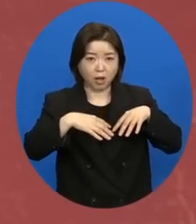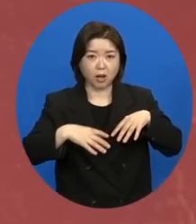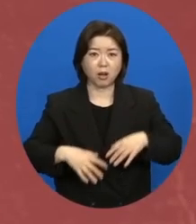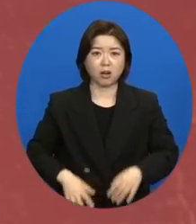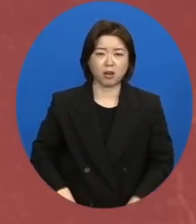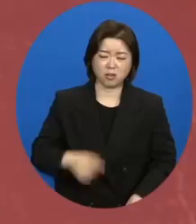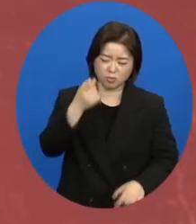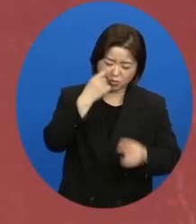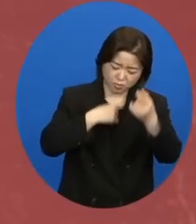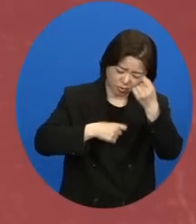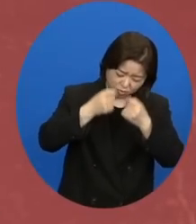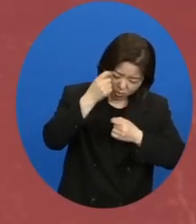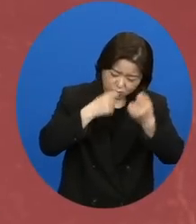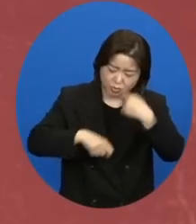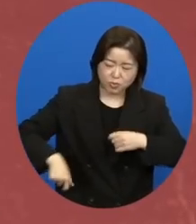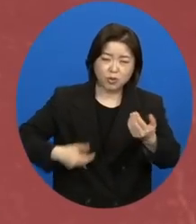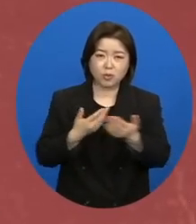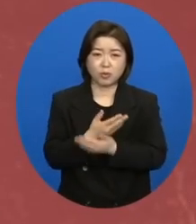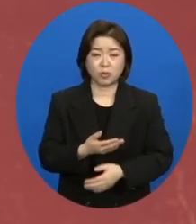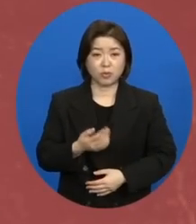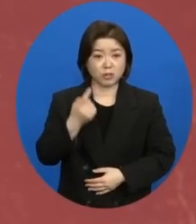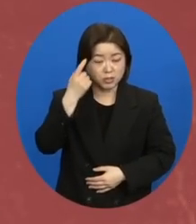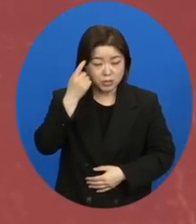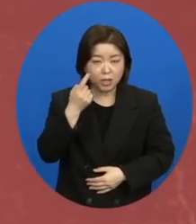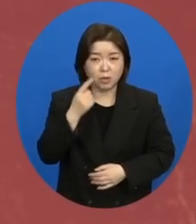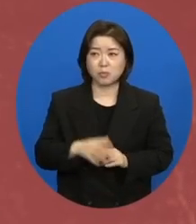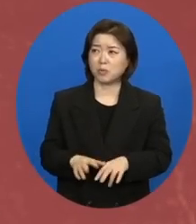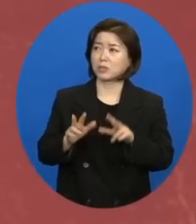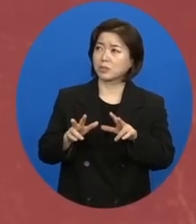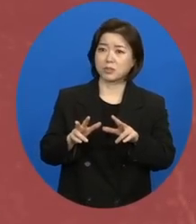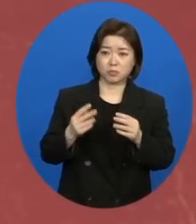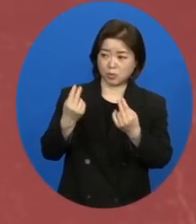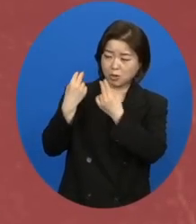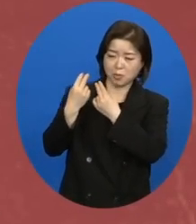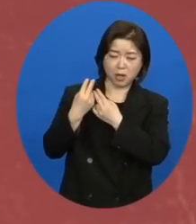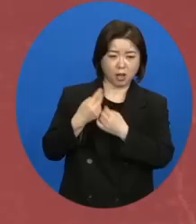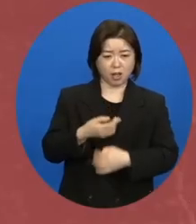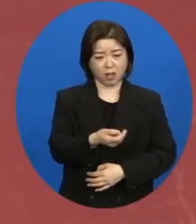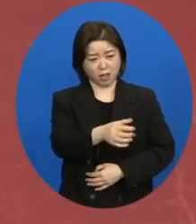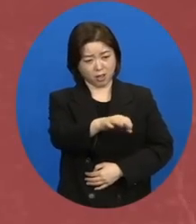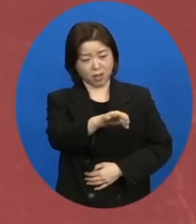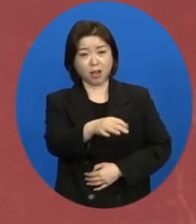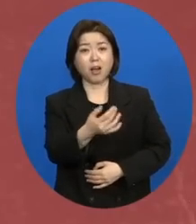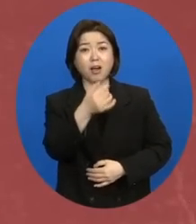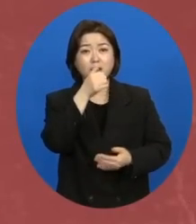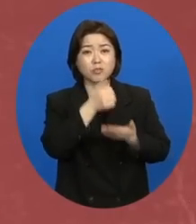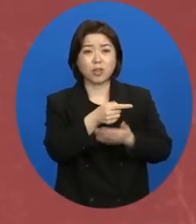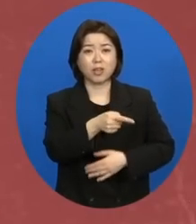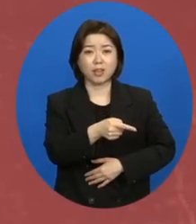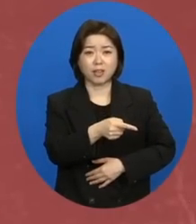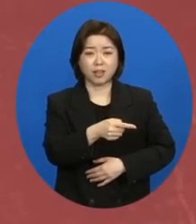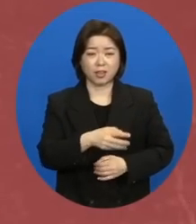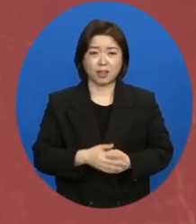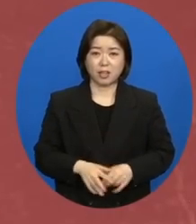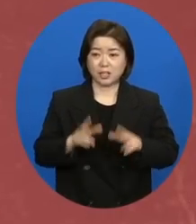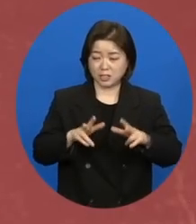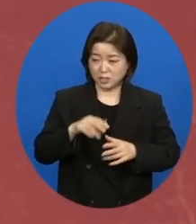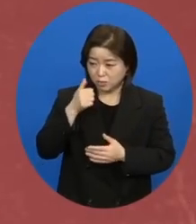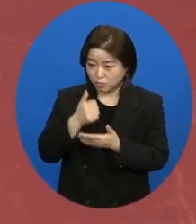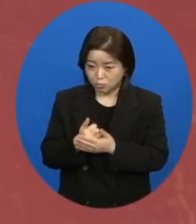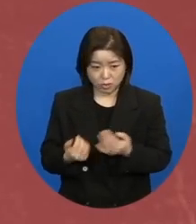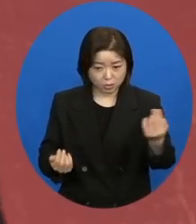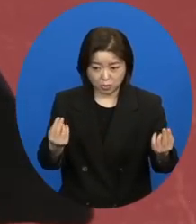막 울고 기도한 거 생각해보면 지금 생각하면 정말 아무것도 아닌데 지금 지은 죄로